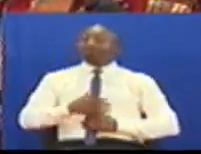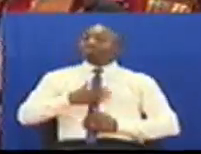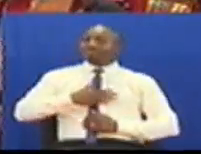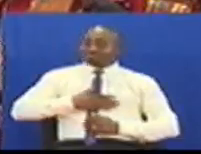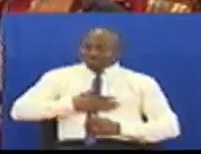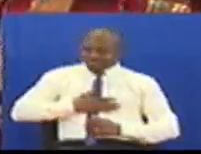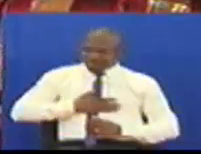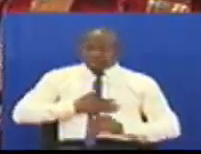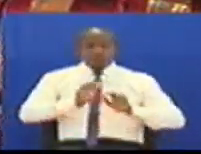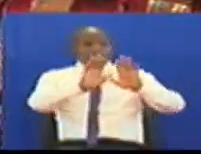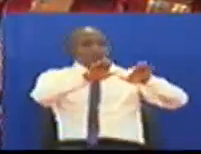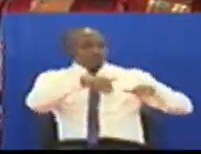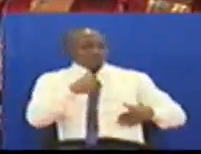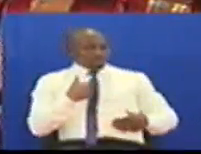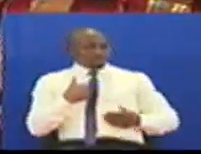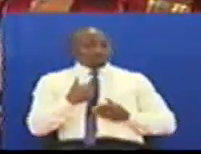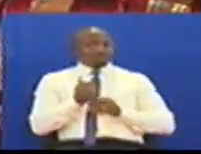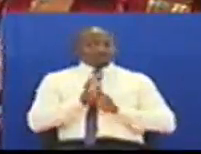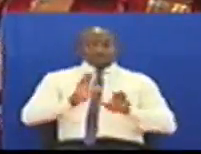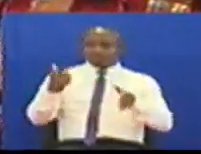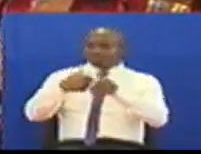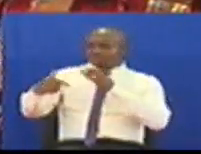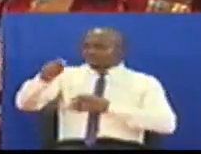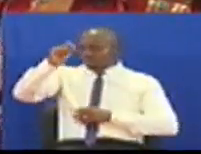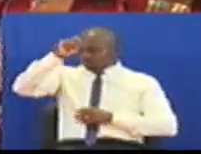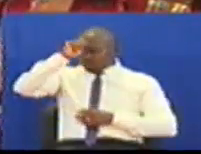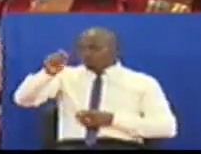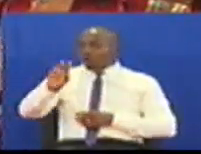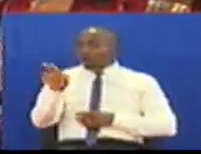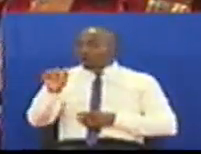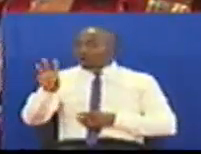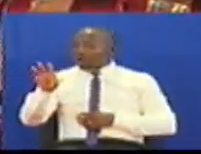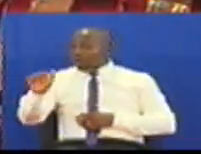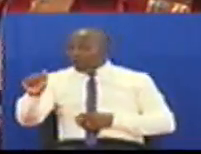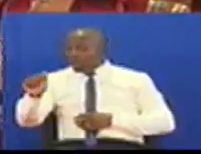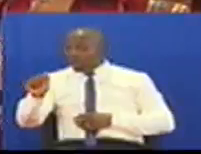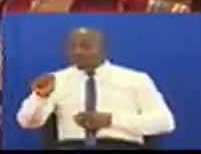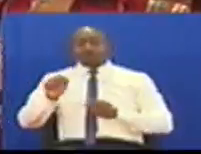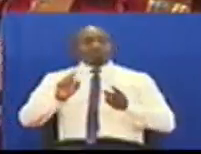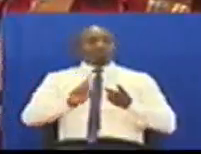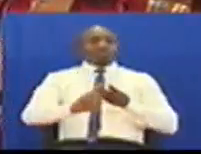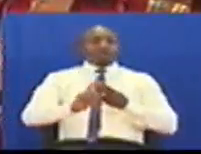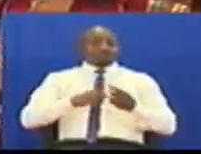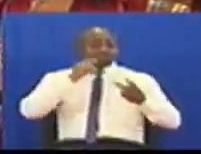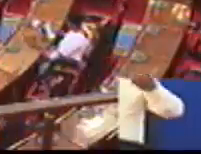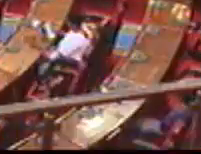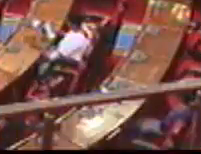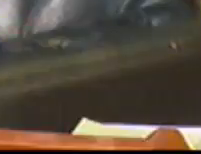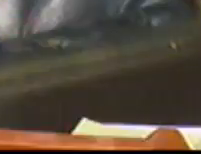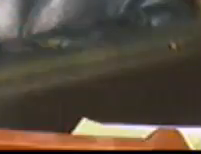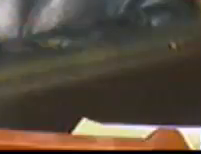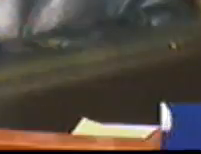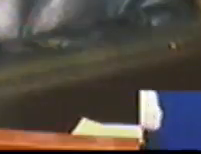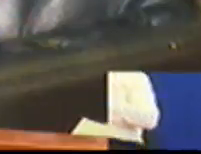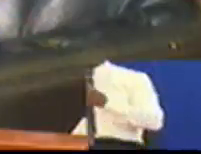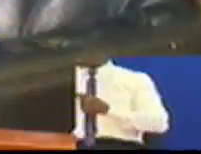sana wabunge, nilikuwa nimeshamtaja mheshimiwa Hawa Abdurrahman Gasia, atafuatiwa na mheshimiwa Dr.